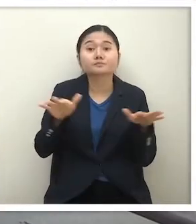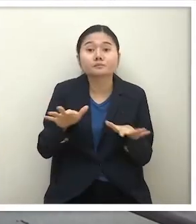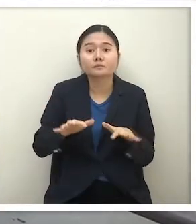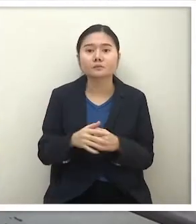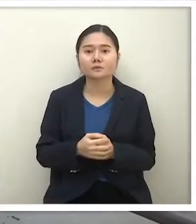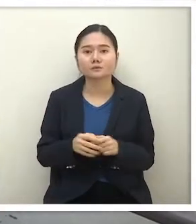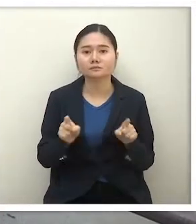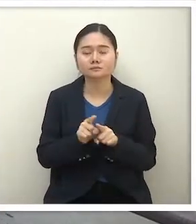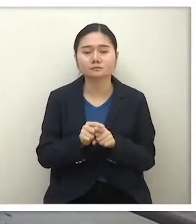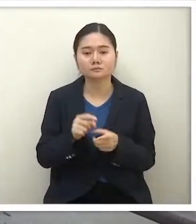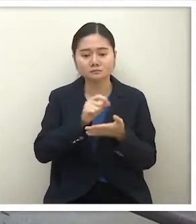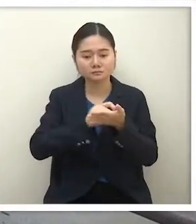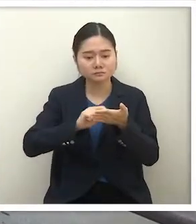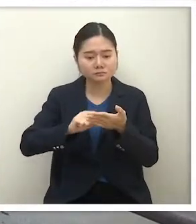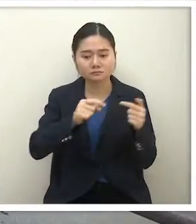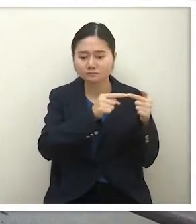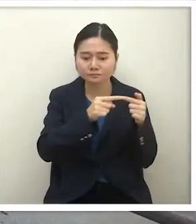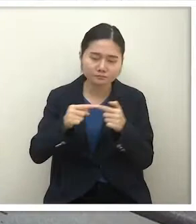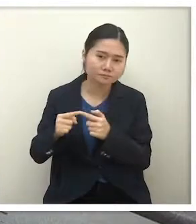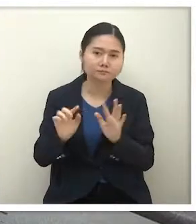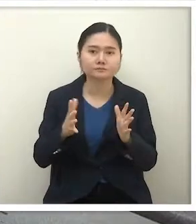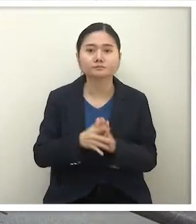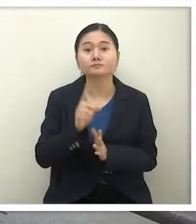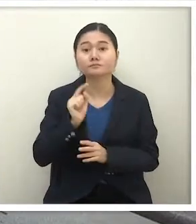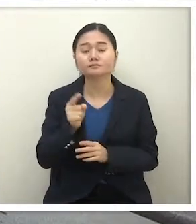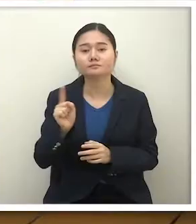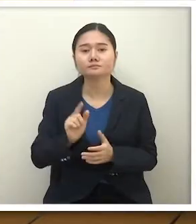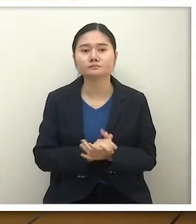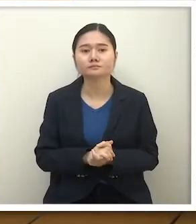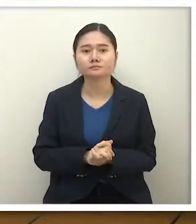เขียนแล้วมันไม่ต่อเนื่องใช่ไหมครับจริงๆแล้ว